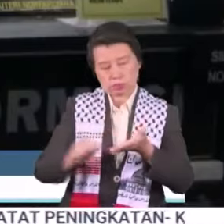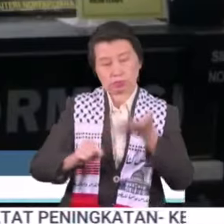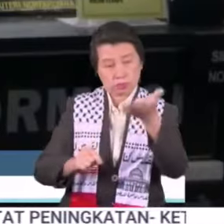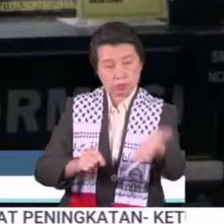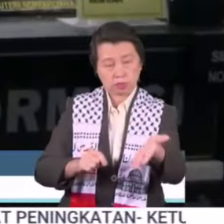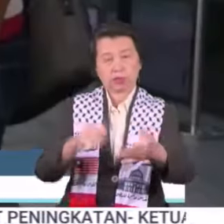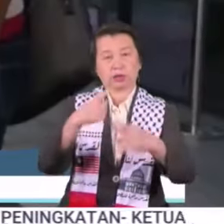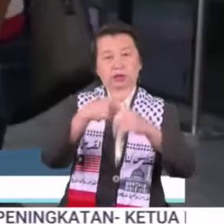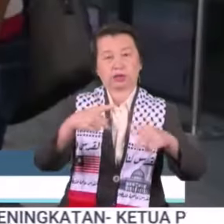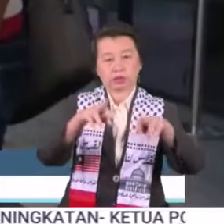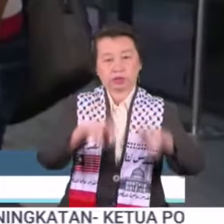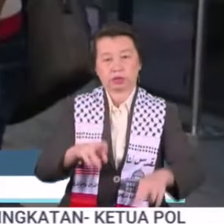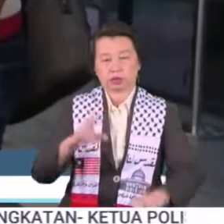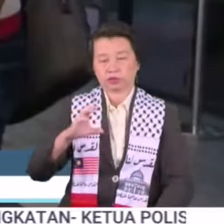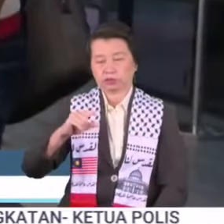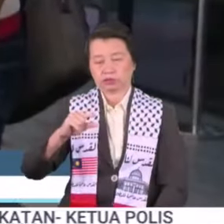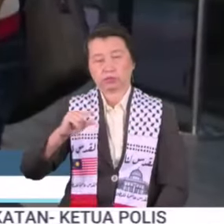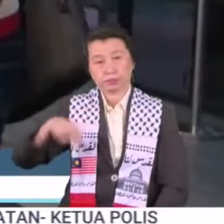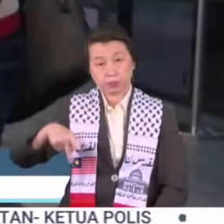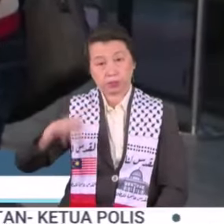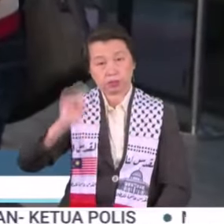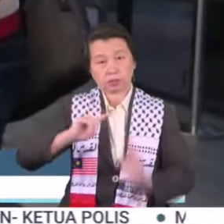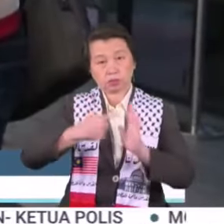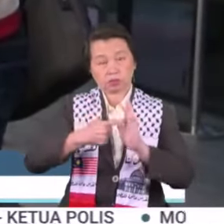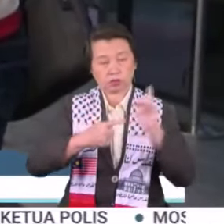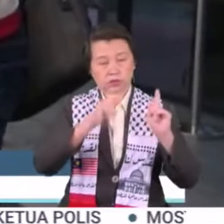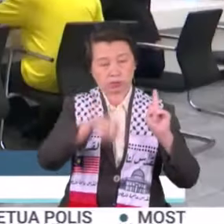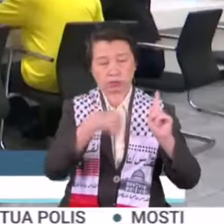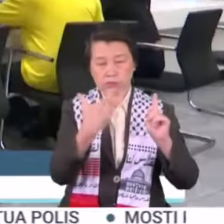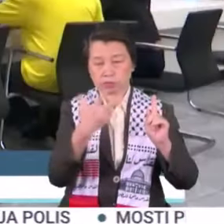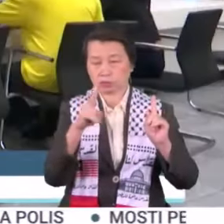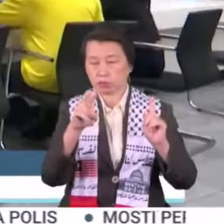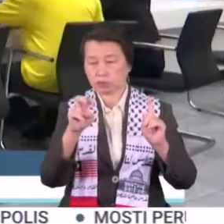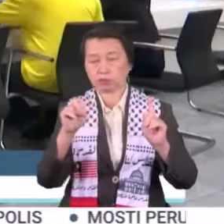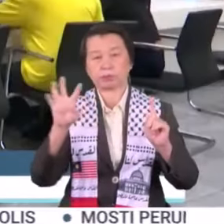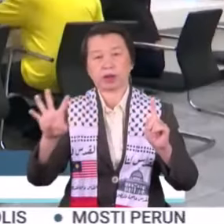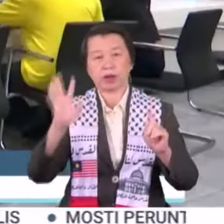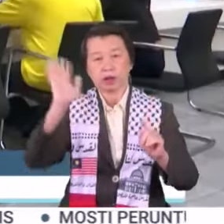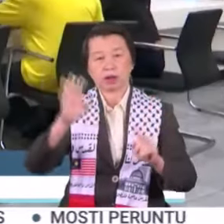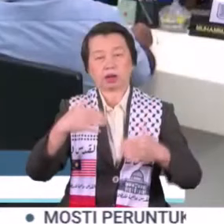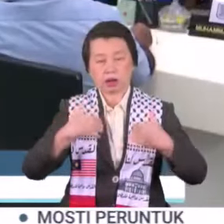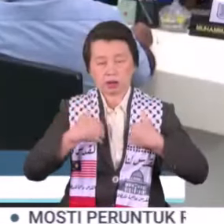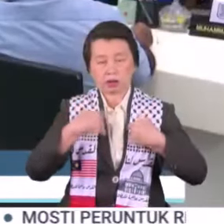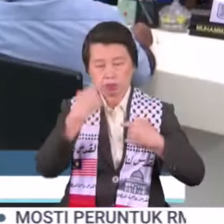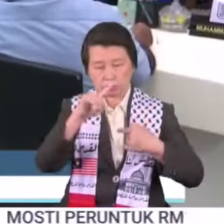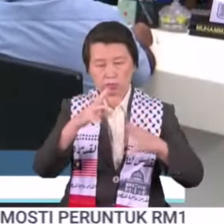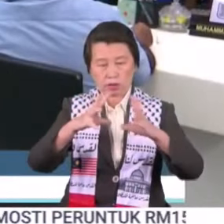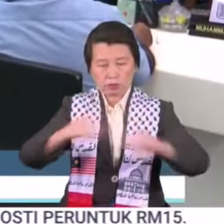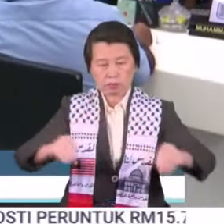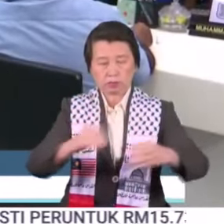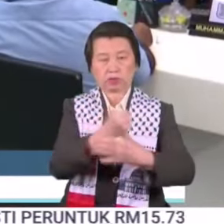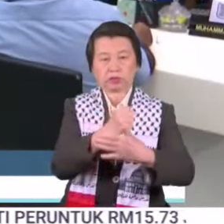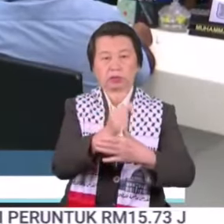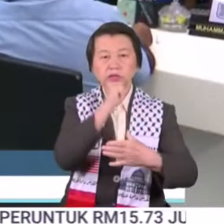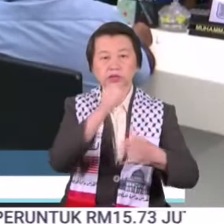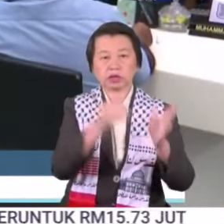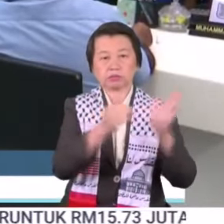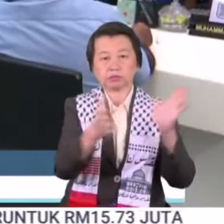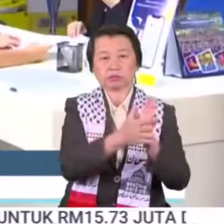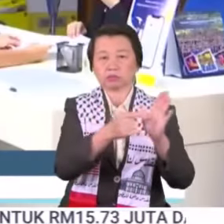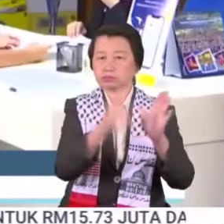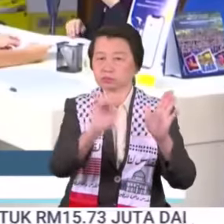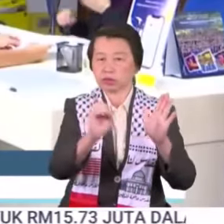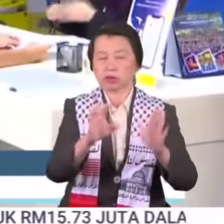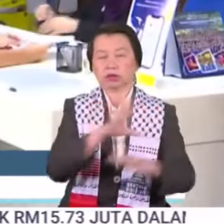dewan rakyat cgt yang dijangka bermula 1 Mac 2024 hanya akan dikenakan kepada pelupus saham tidak tersenarai